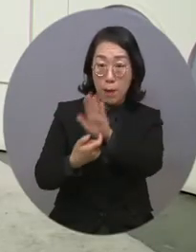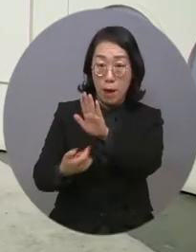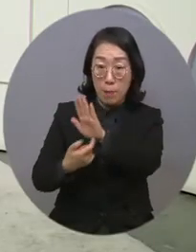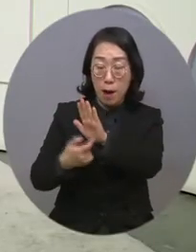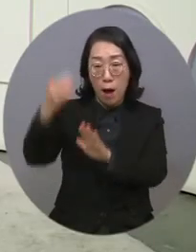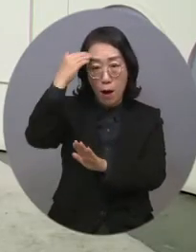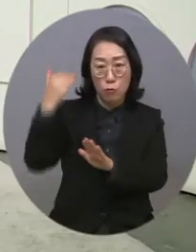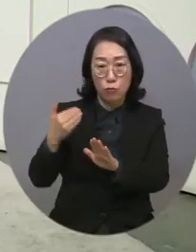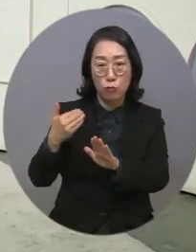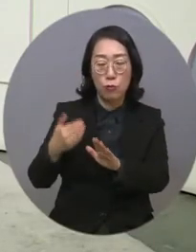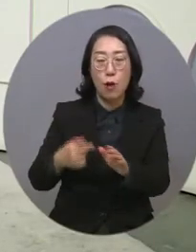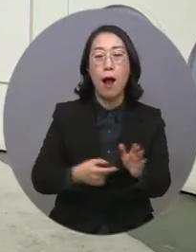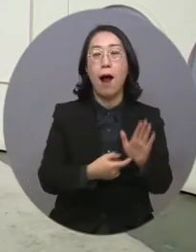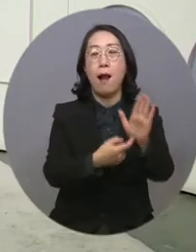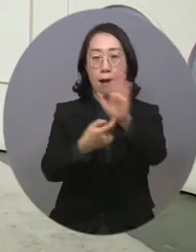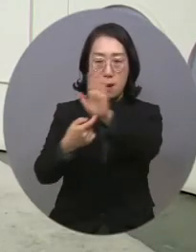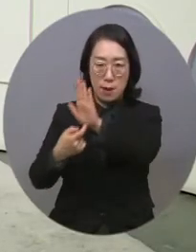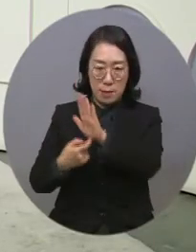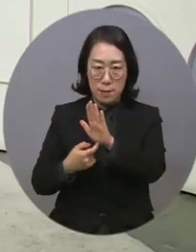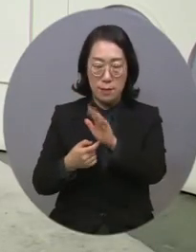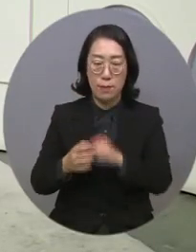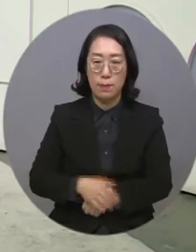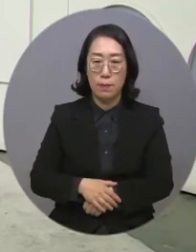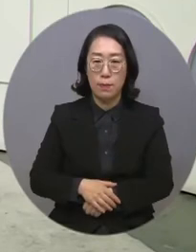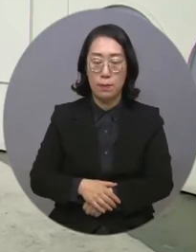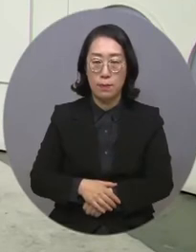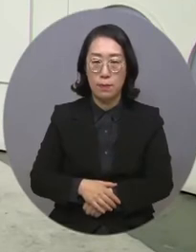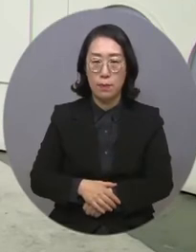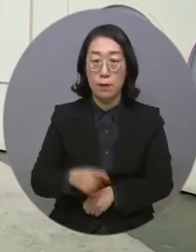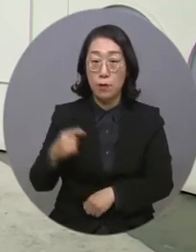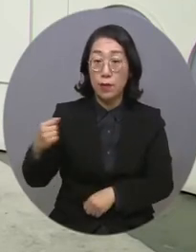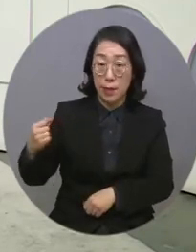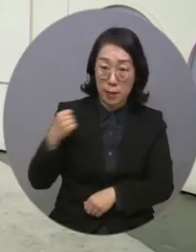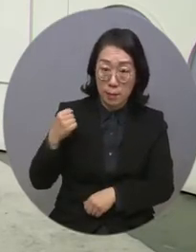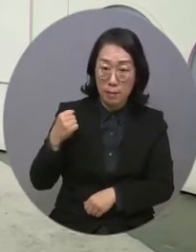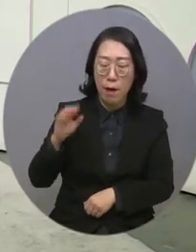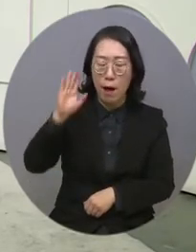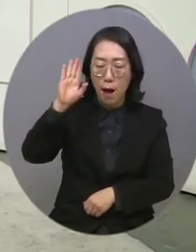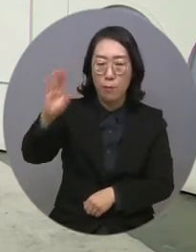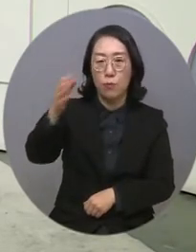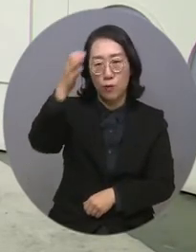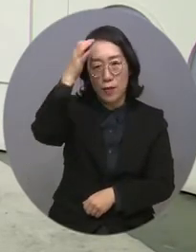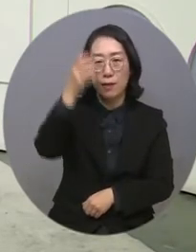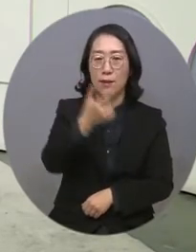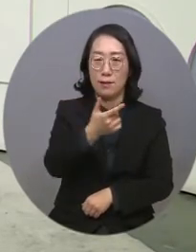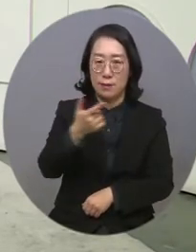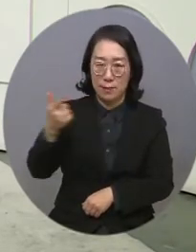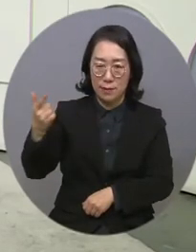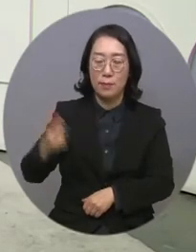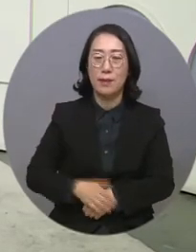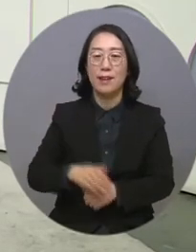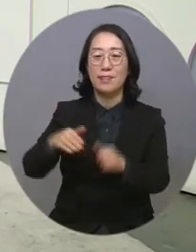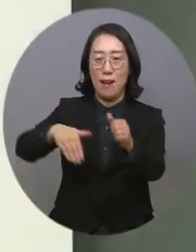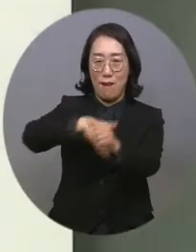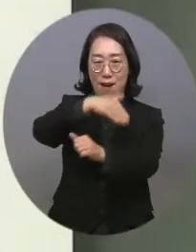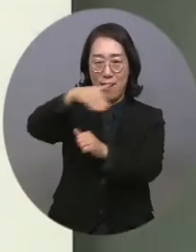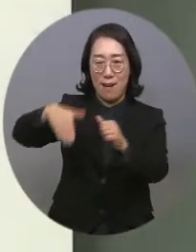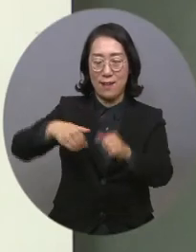한국을 알리는 예능적 기능 자체가 기대가 많이 되고 있는 그런 상황이고